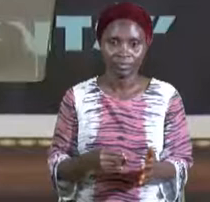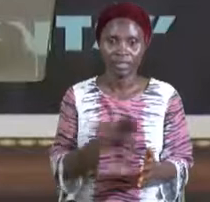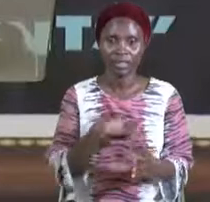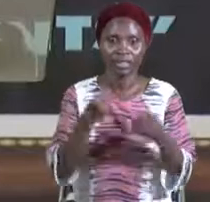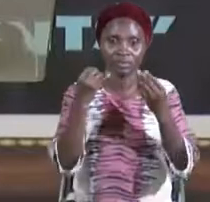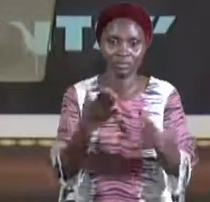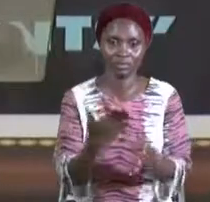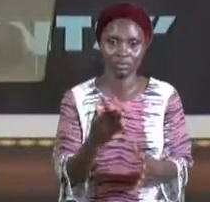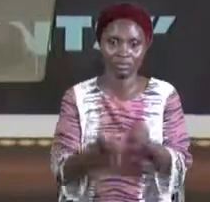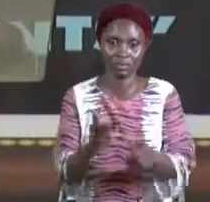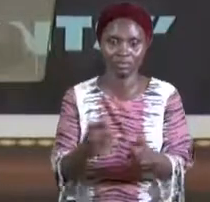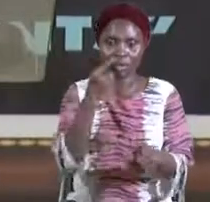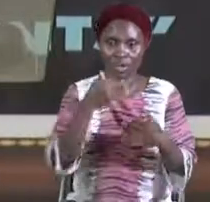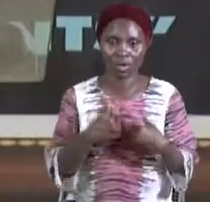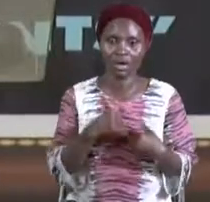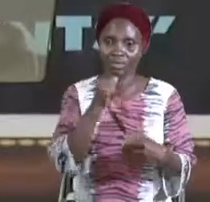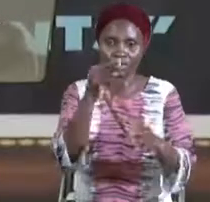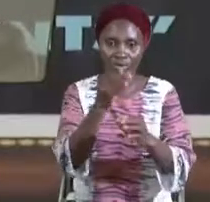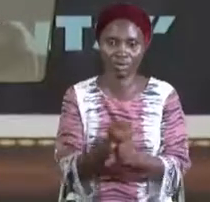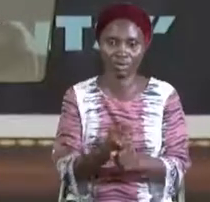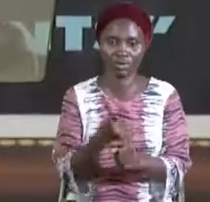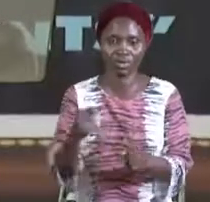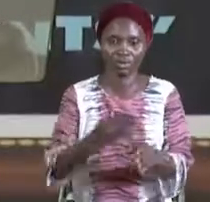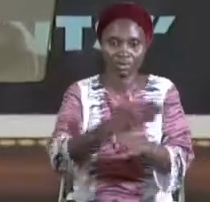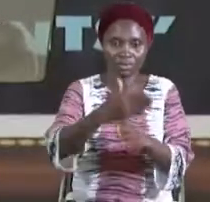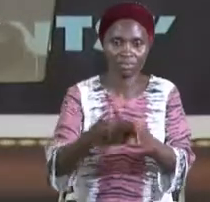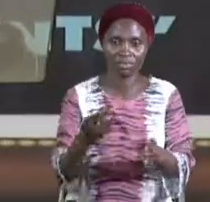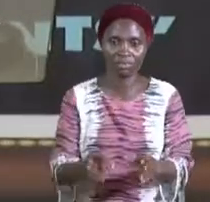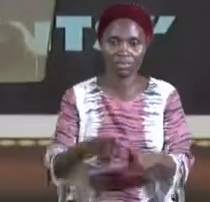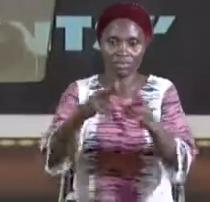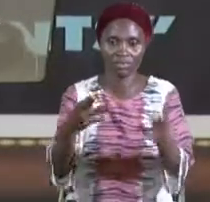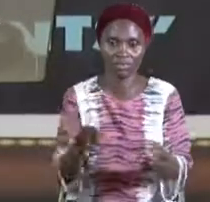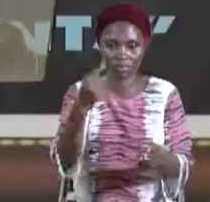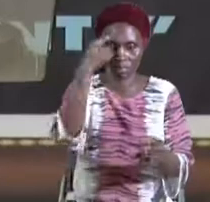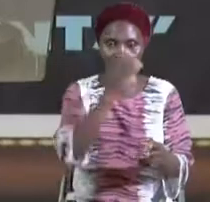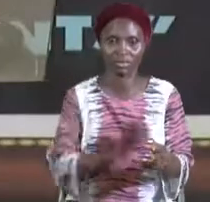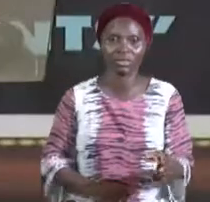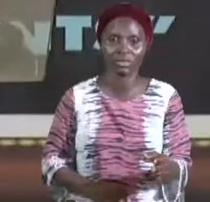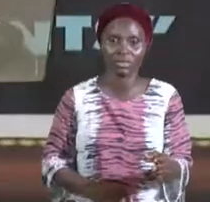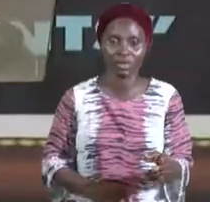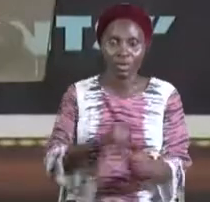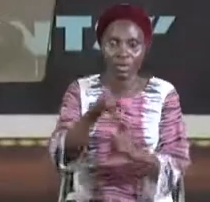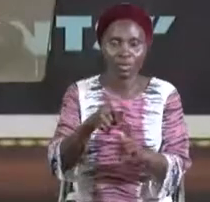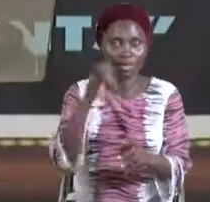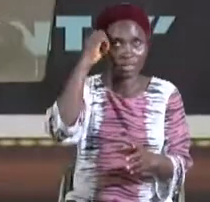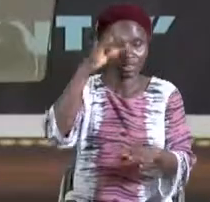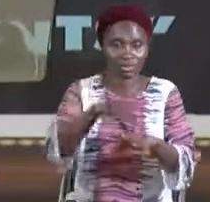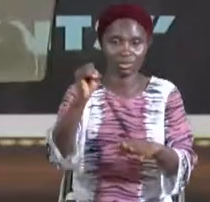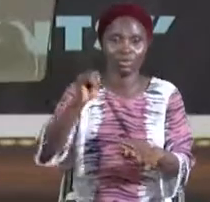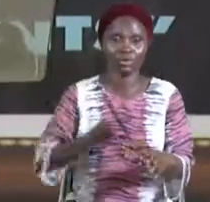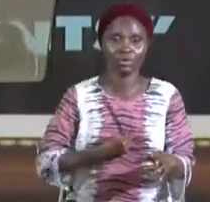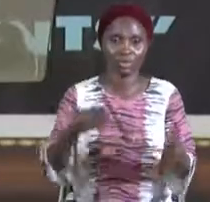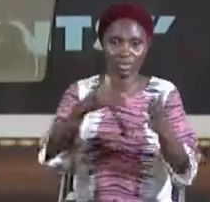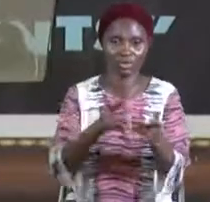Mais il y a plusieurs personnes qui n'ont pas encore la totalité de la révélation de la pensée de Christ. Et quand il nous touche une fois encore